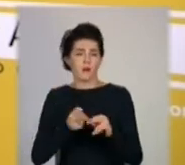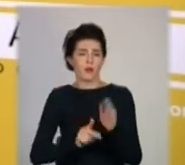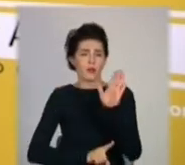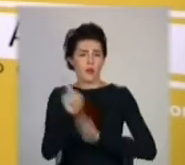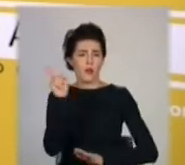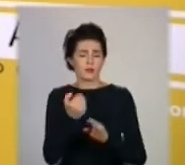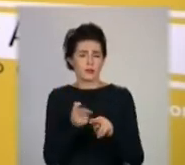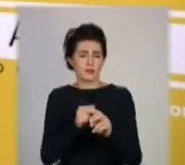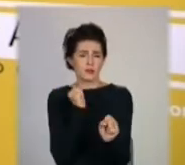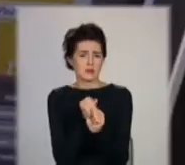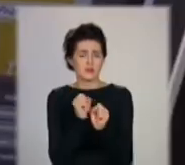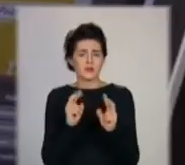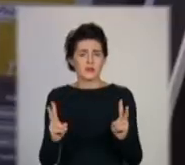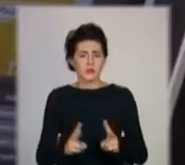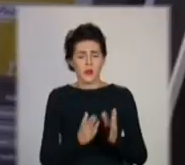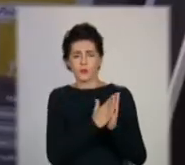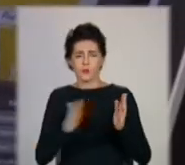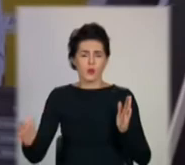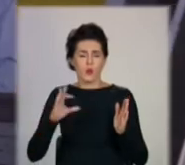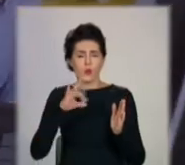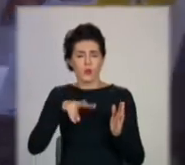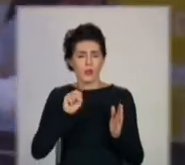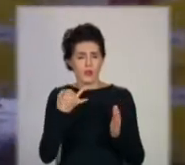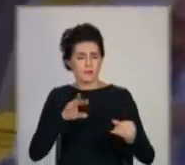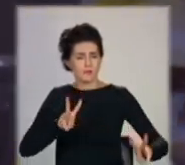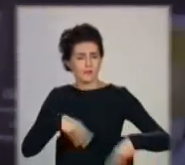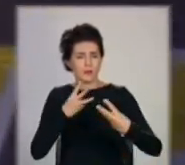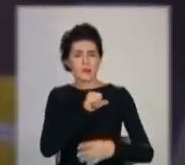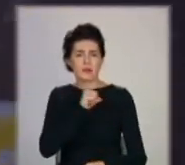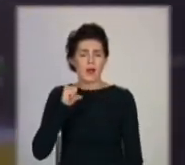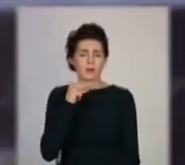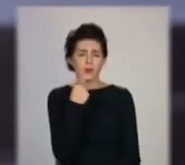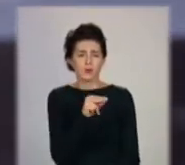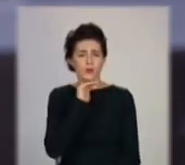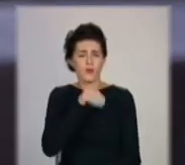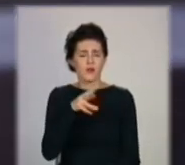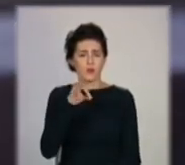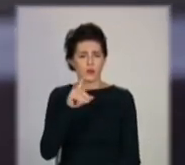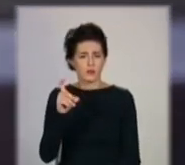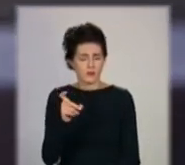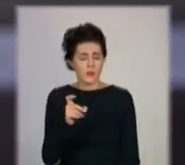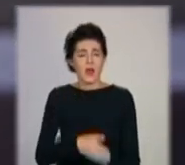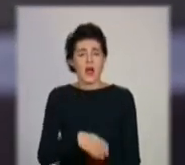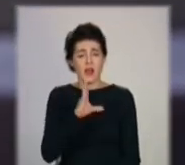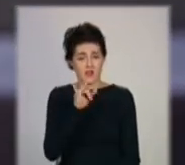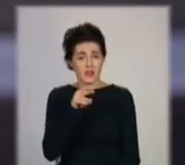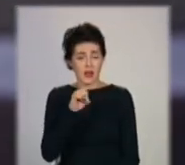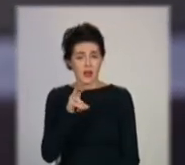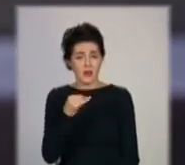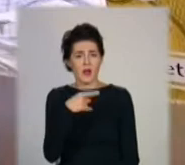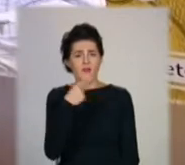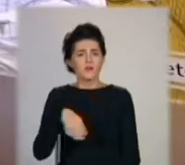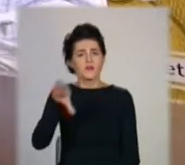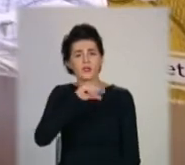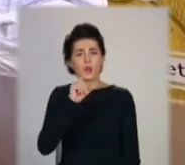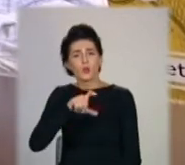запустив серію онлайн-трансляцій з найкращих фахівцями МОЗу. Віталій Соколов вважає, що зацікавленість людей